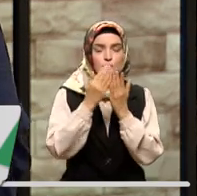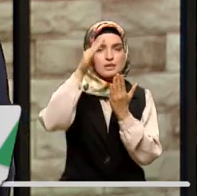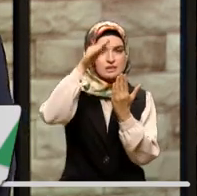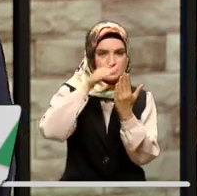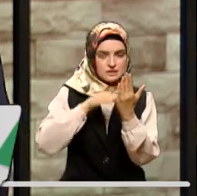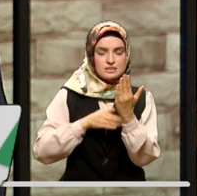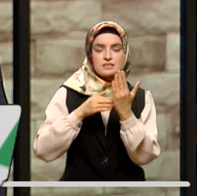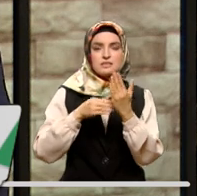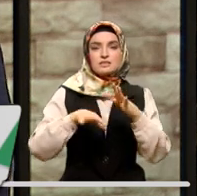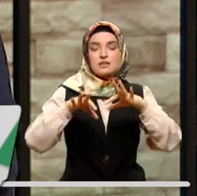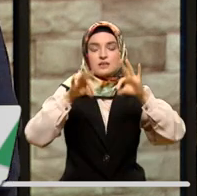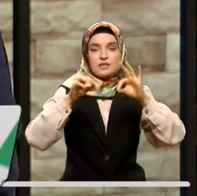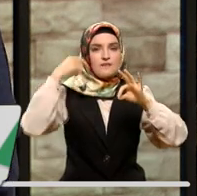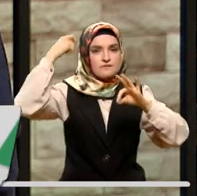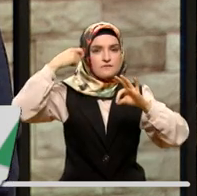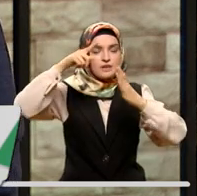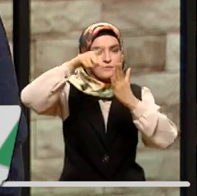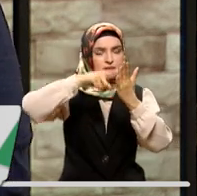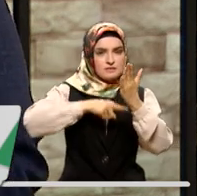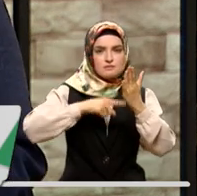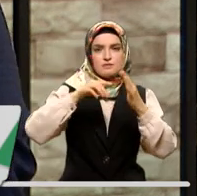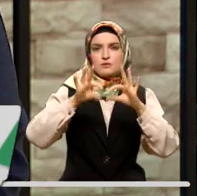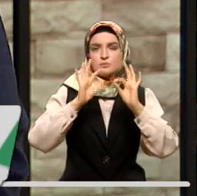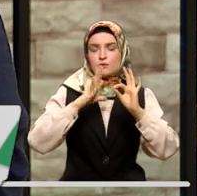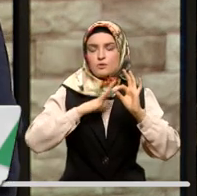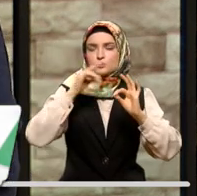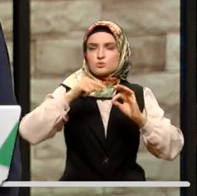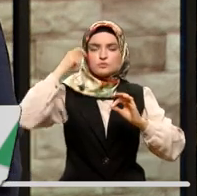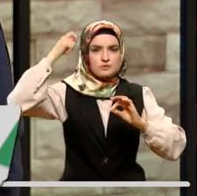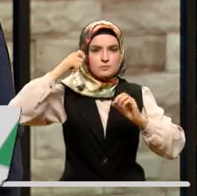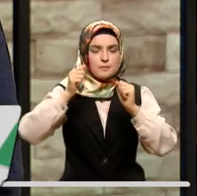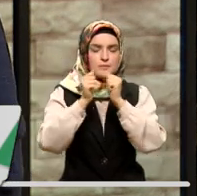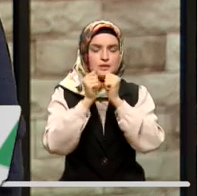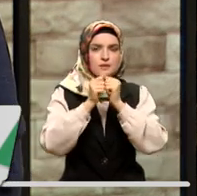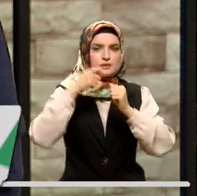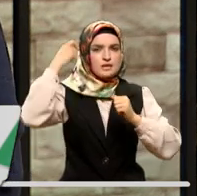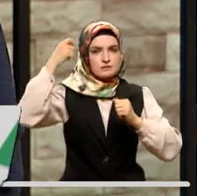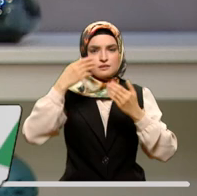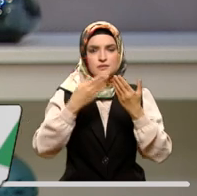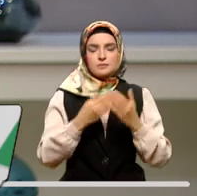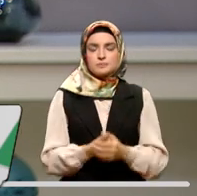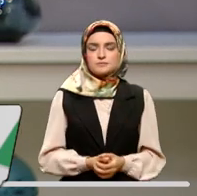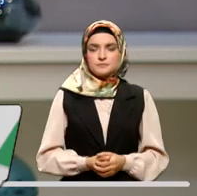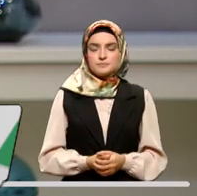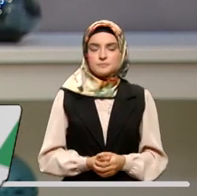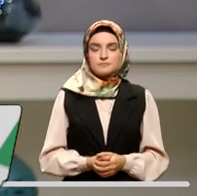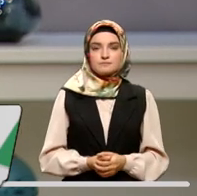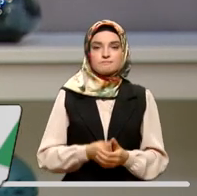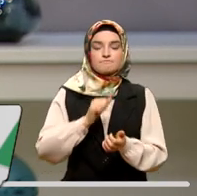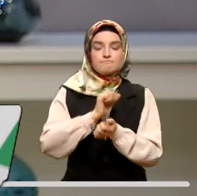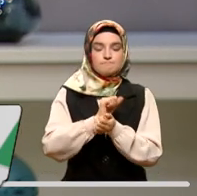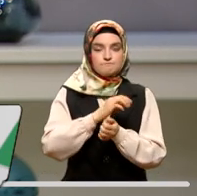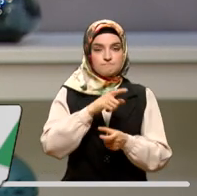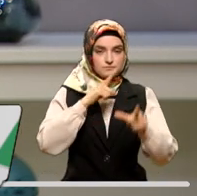Film listesi hazırladık. Aa, çok güzel. Şu filmleri seyredebilirler. Şu filmleri birlikte izleyip analiz edebilirler. Bu aileler gerçekten ihtiyaç duyuyor hocam.